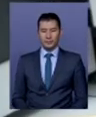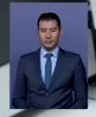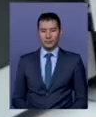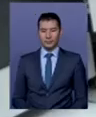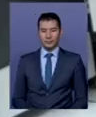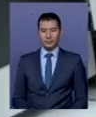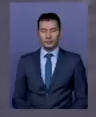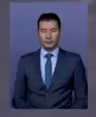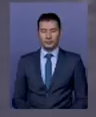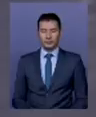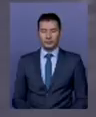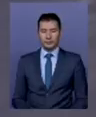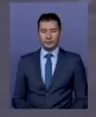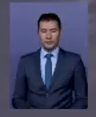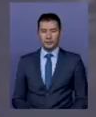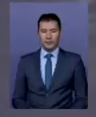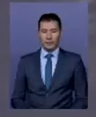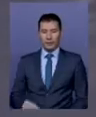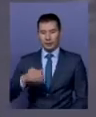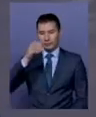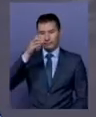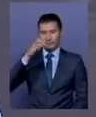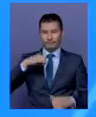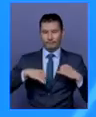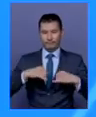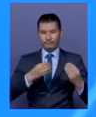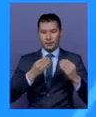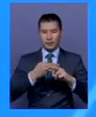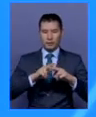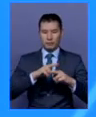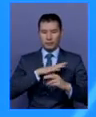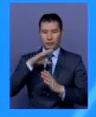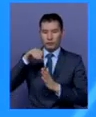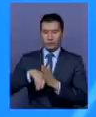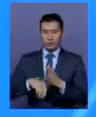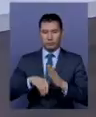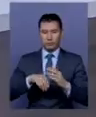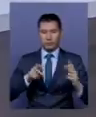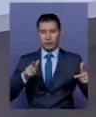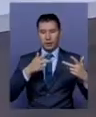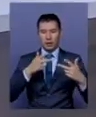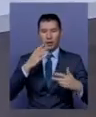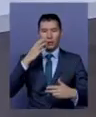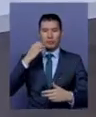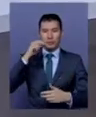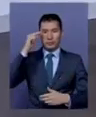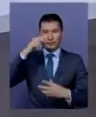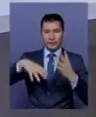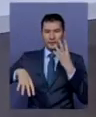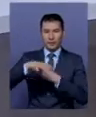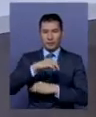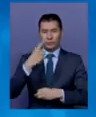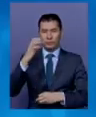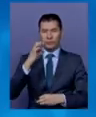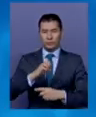кадре. Білім саласы мамандарының қатысуымен өткен дәстүрлі тамыздық форумда сондай-ақ алматылық оқушылардың 100% оқулықпен қамтылатыны